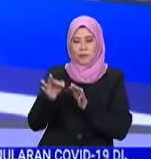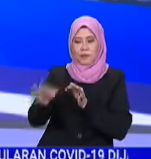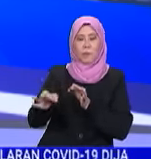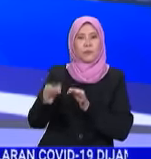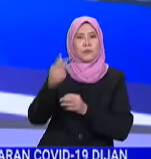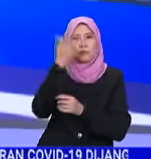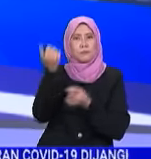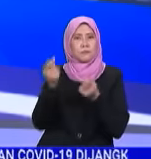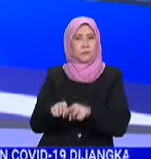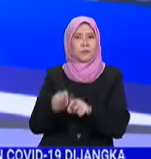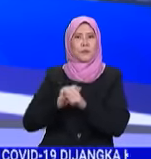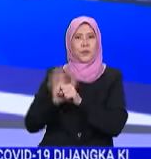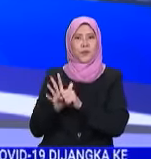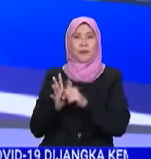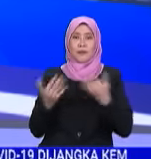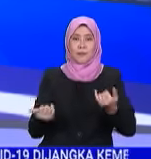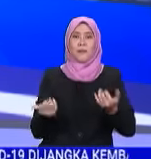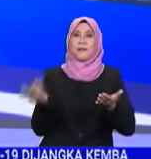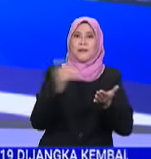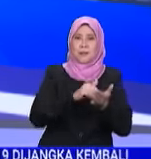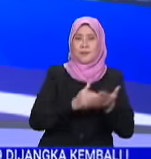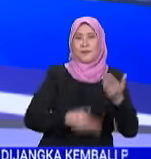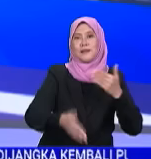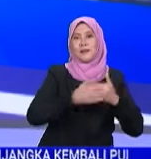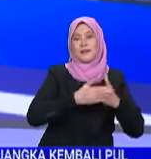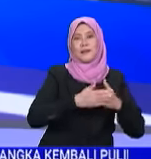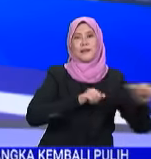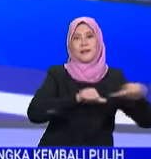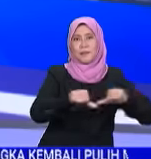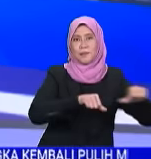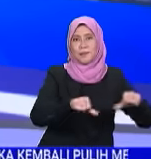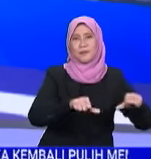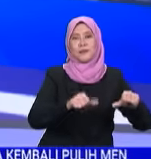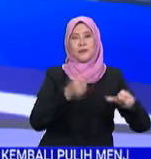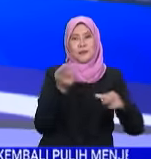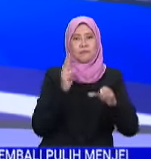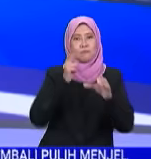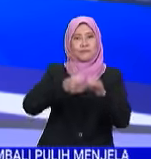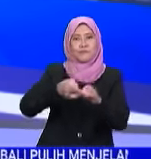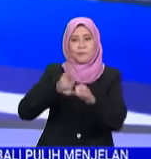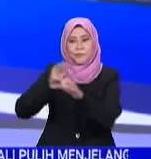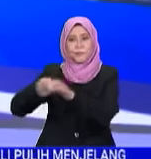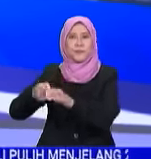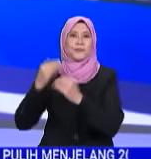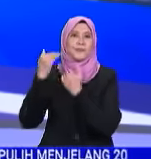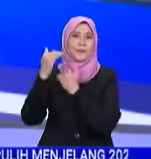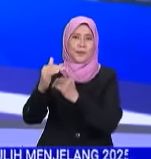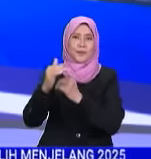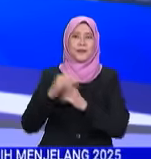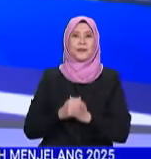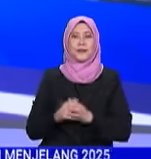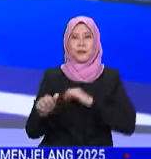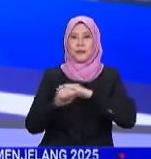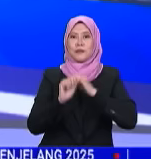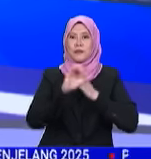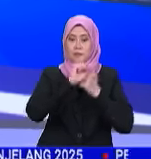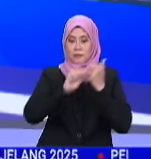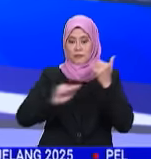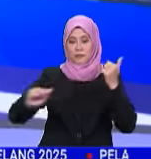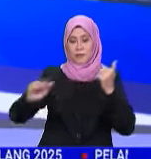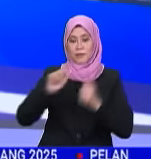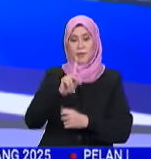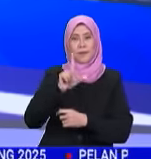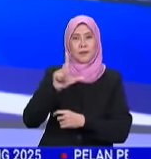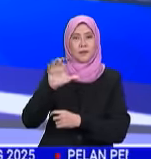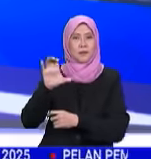covid-19 telah diaktifkan semula dengan syarat penyertaannya yang lebih terhad pengasas dan jawatankuasa pelaksana